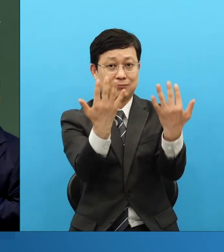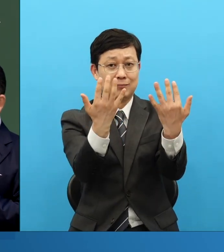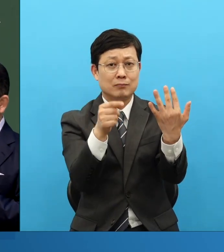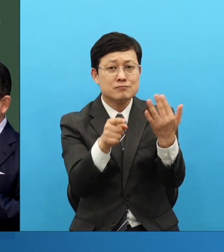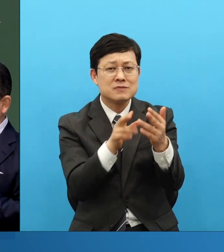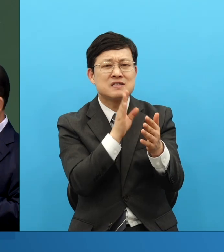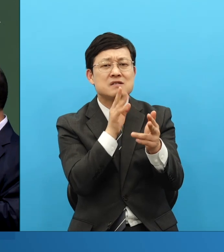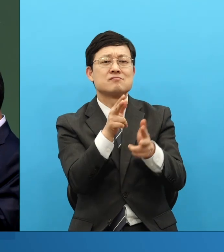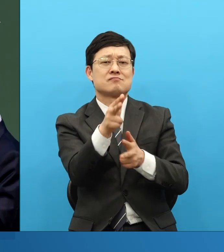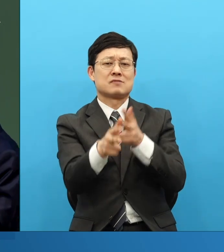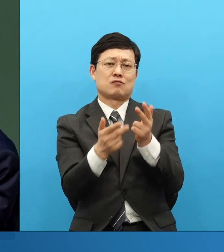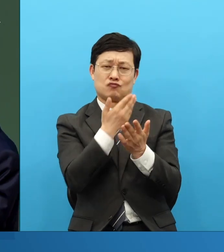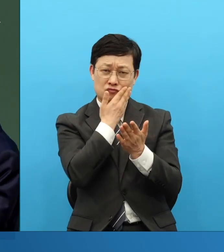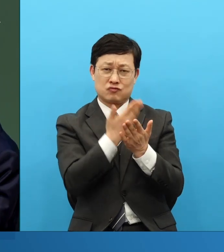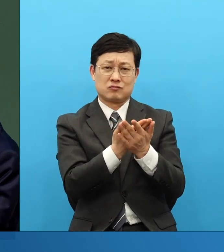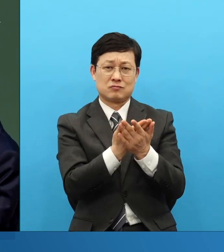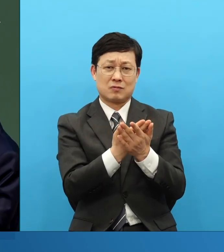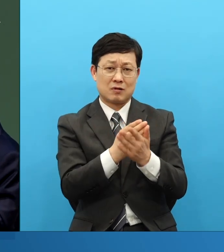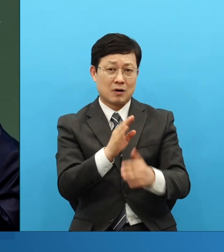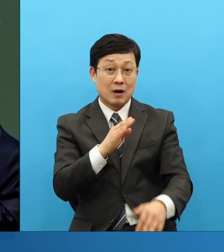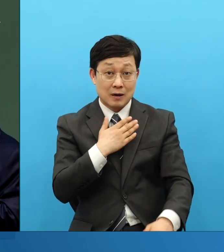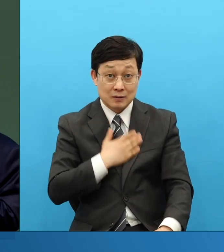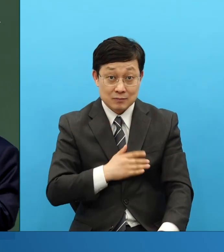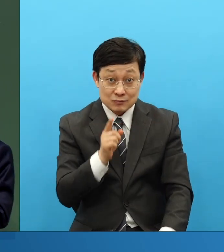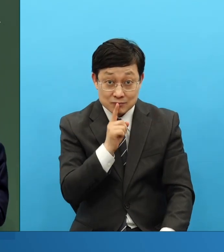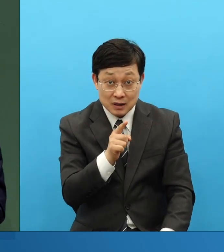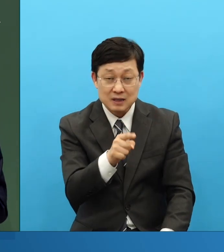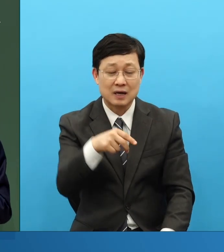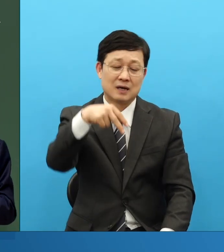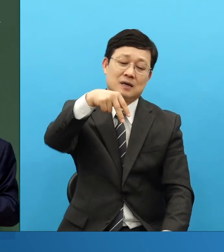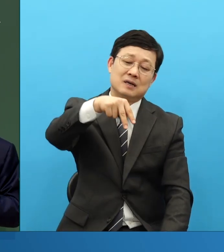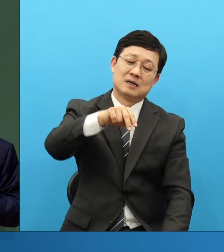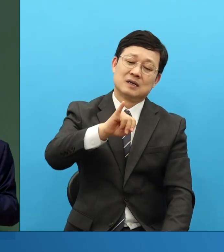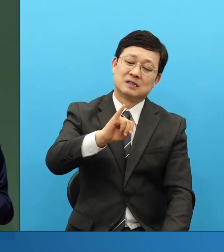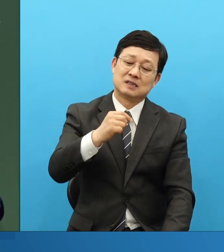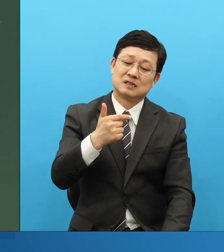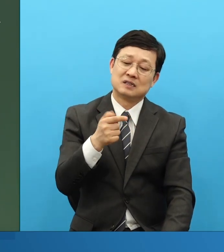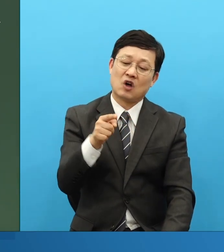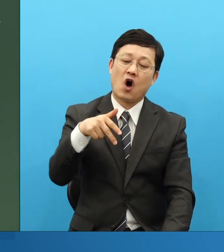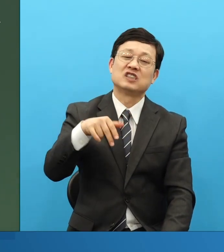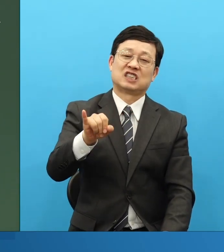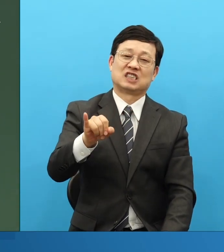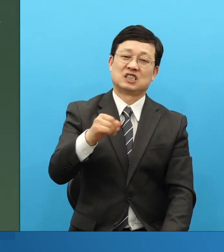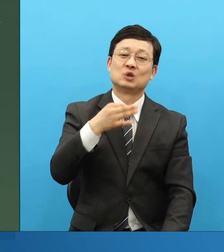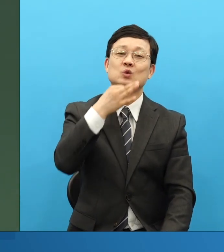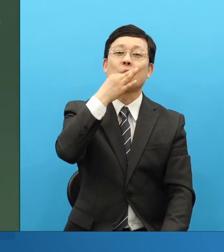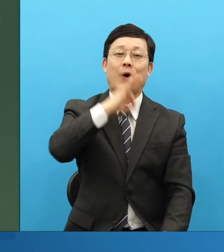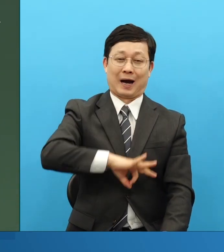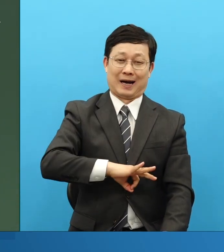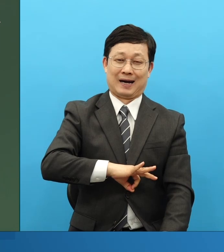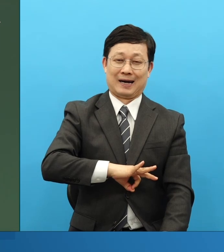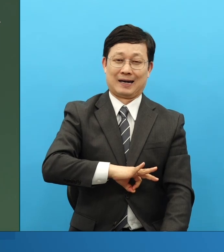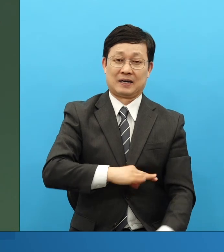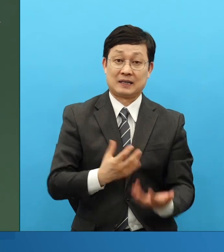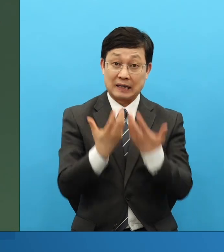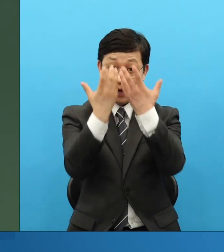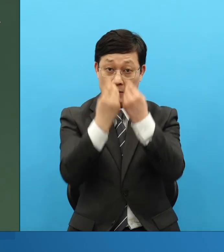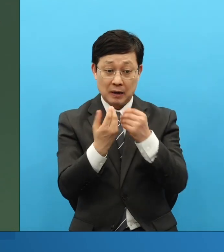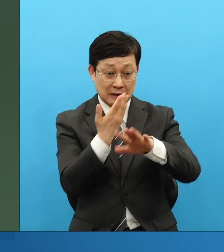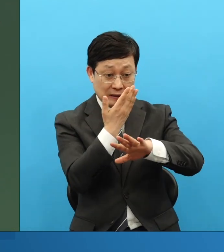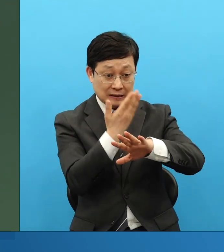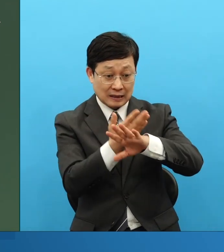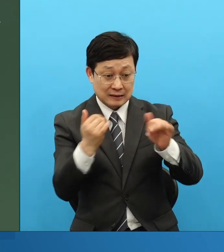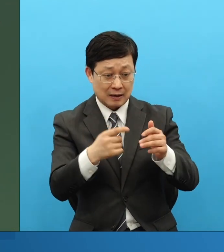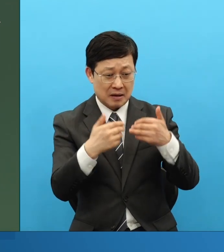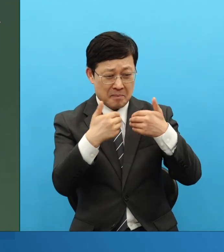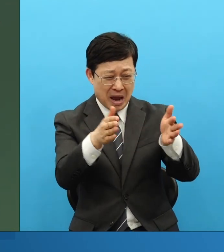And so run that kind of 방향도 business. 그렇게 잡아야 돼요. And also align yourself with that. 남을 해치는 사람은 어떤 경우든지 성공 못합니다. And